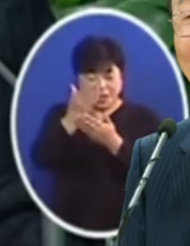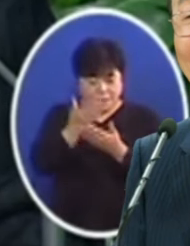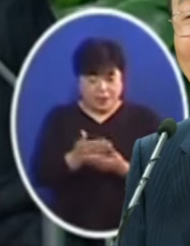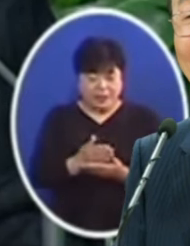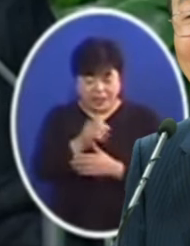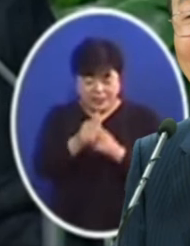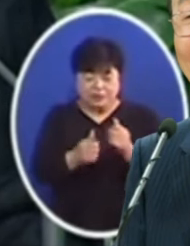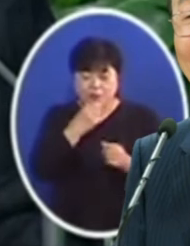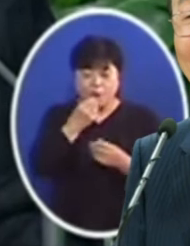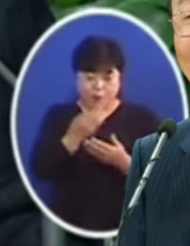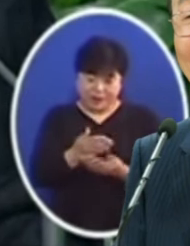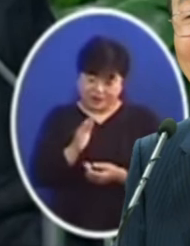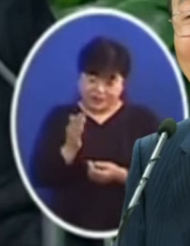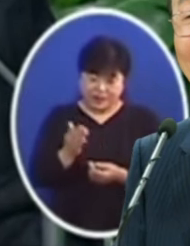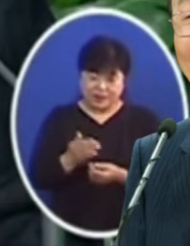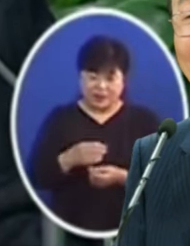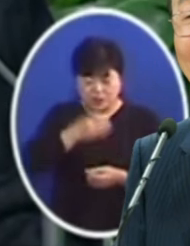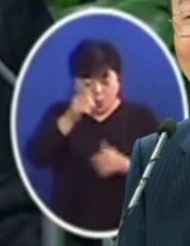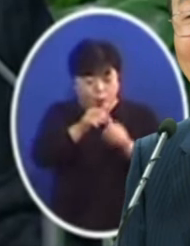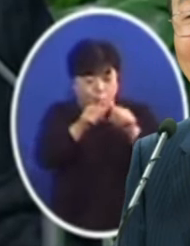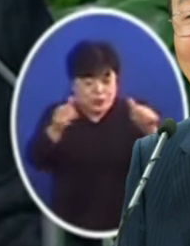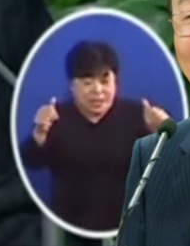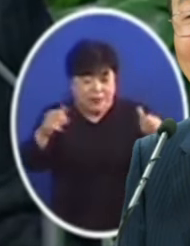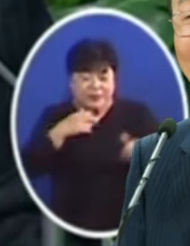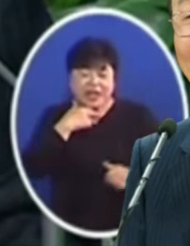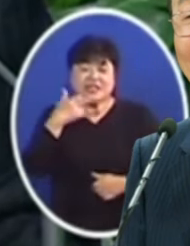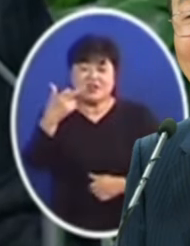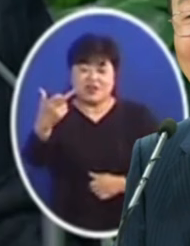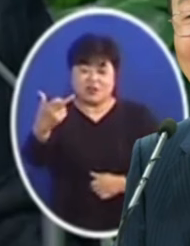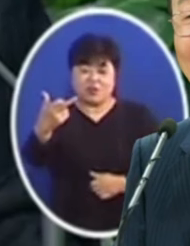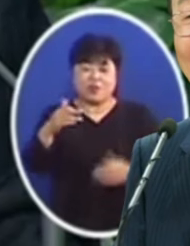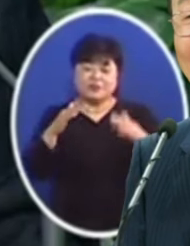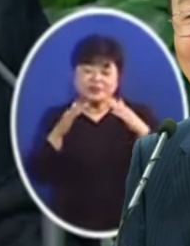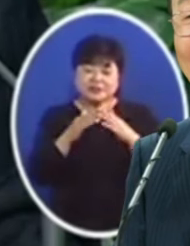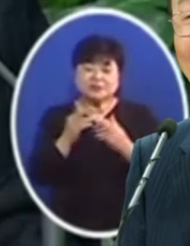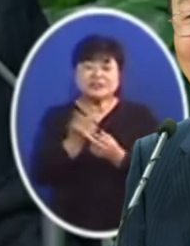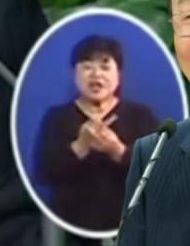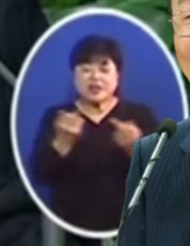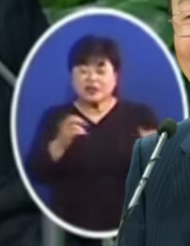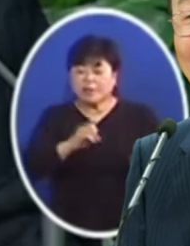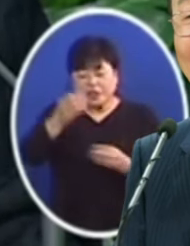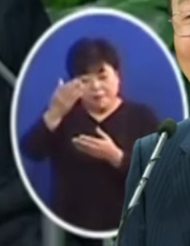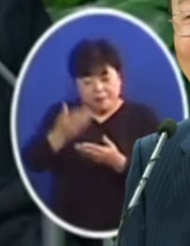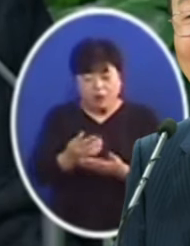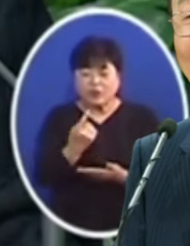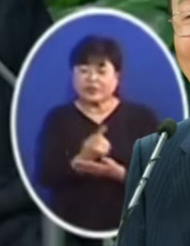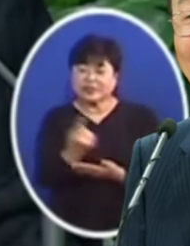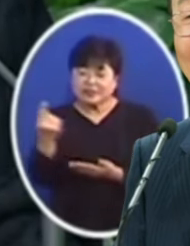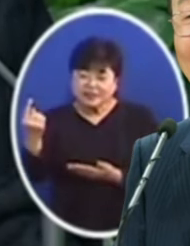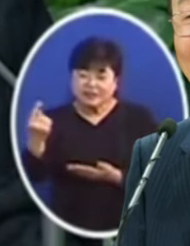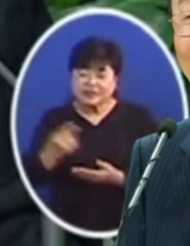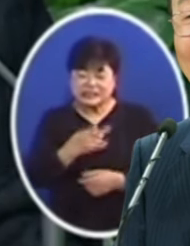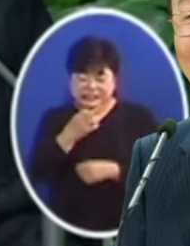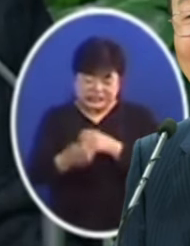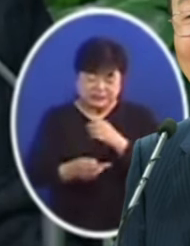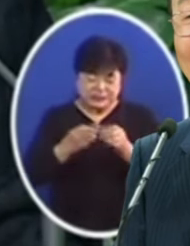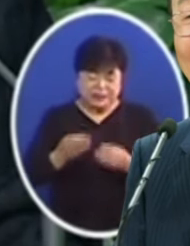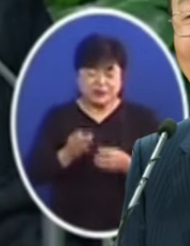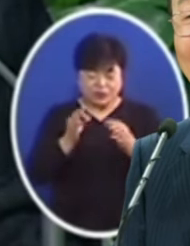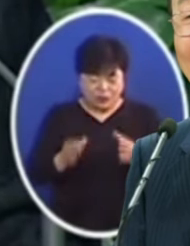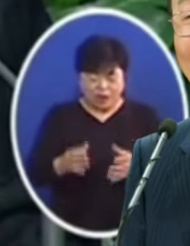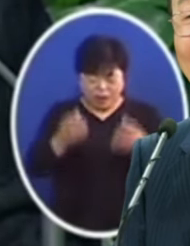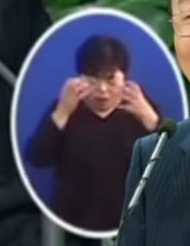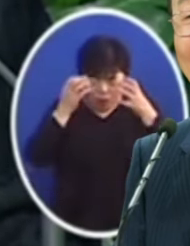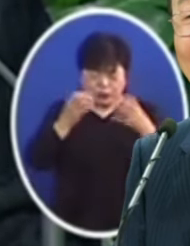변화받아야 하나님의 복을 받는 것입니다. 요셉은 17살에 집에서 형들에게 버림을 받아 떠나서 13년 동안 고통을